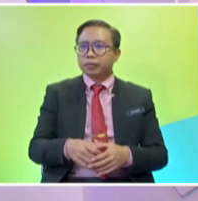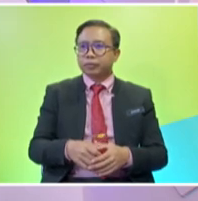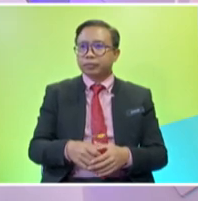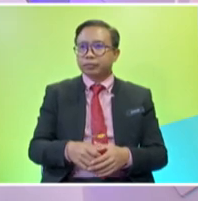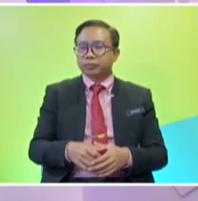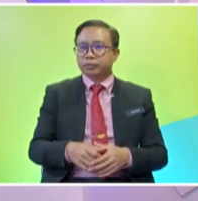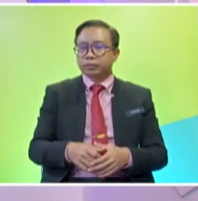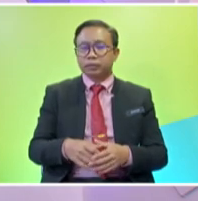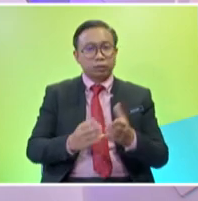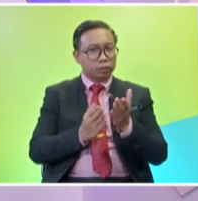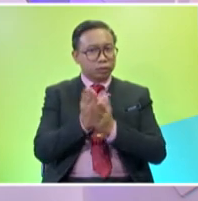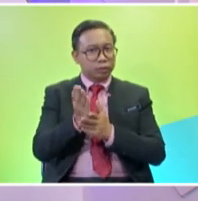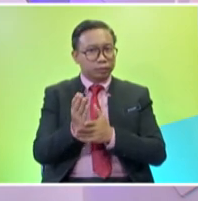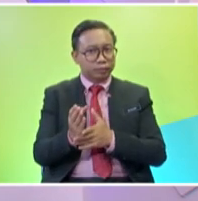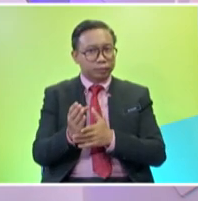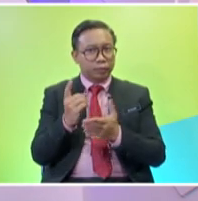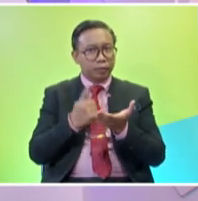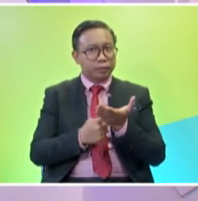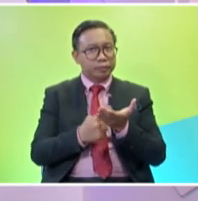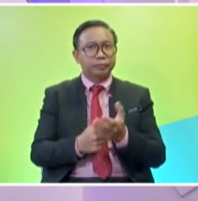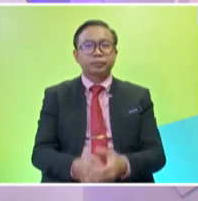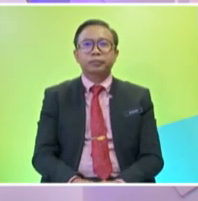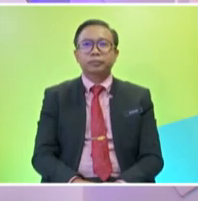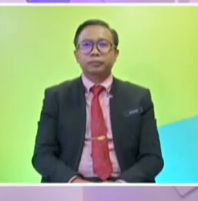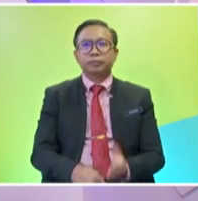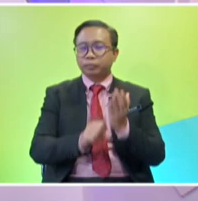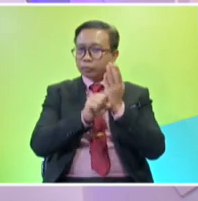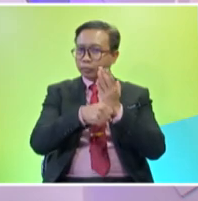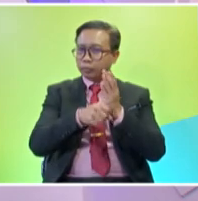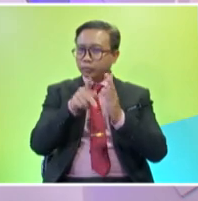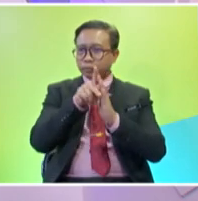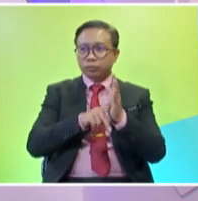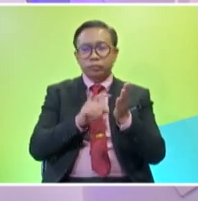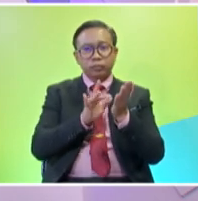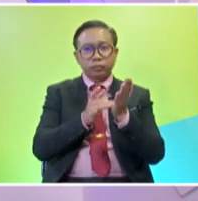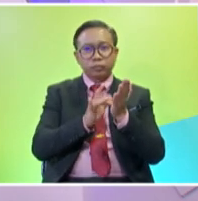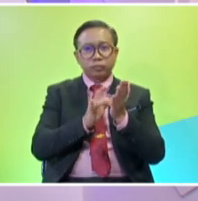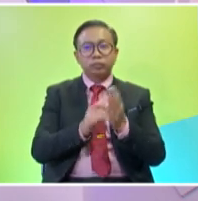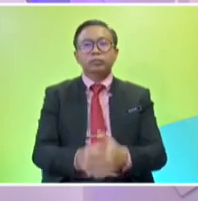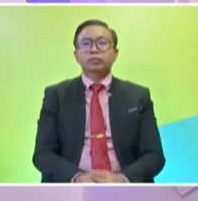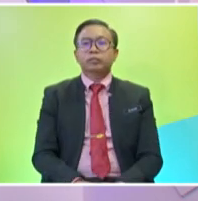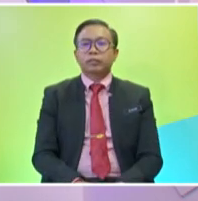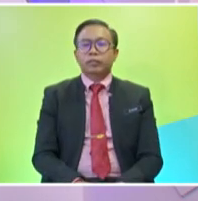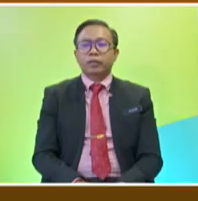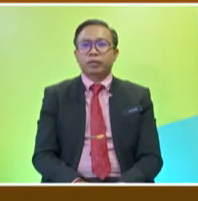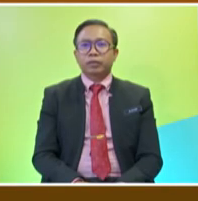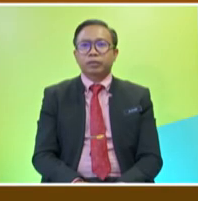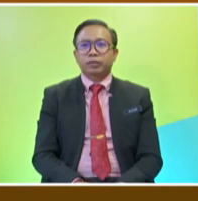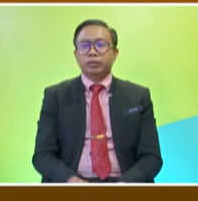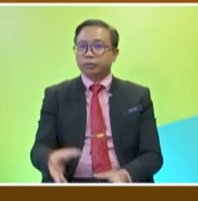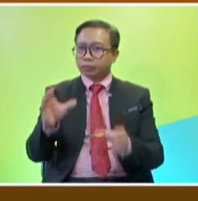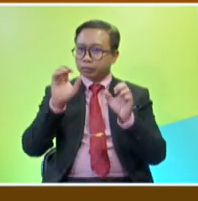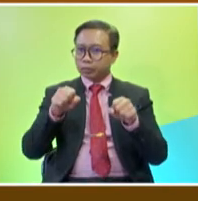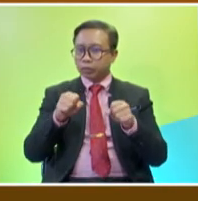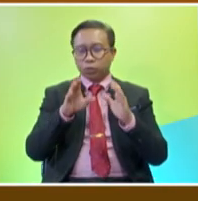seterusnya adalah kita tidak bincang seterusnya adalah berkaitan dengan sumber perubahan contohnya pokok breakly Pare itu dapat